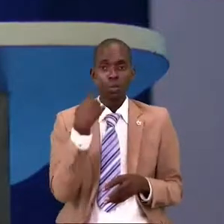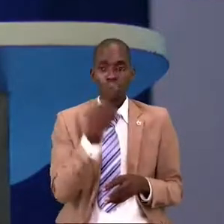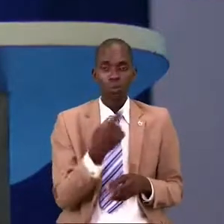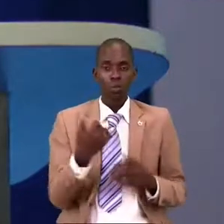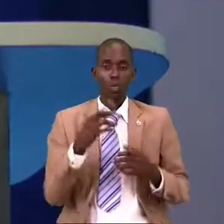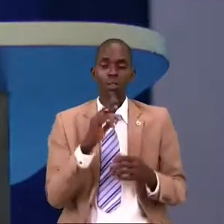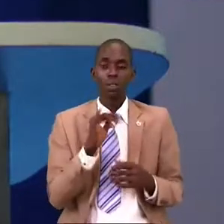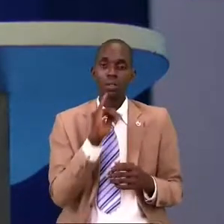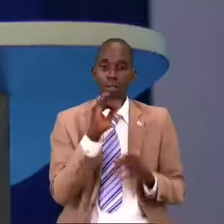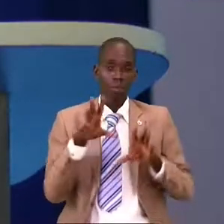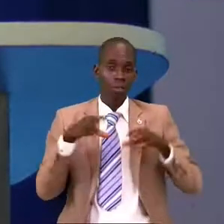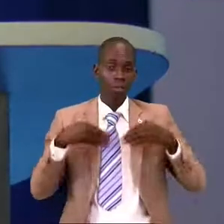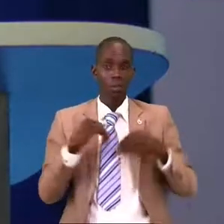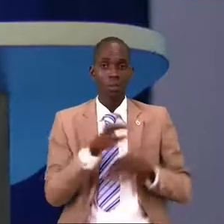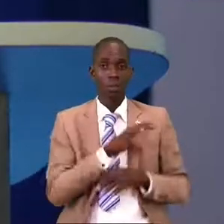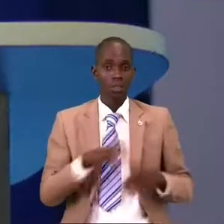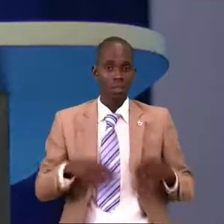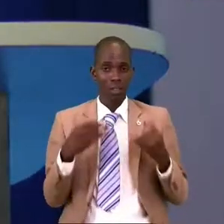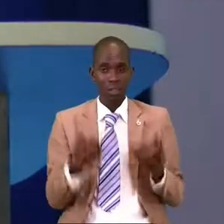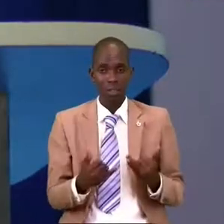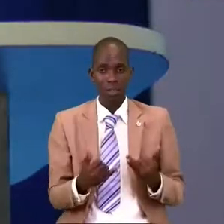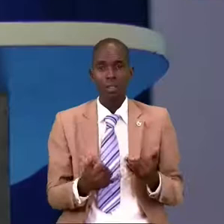occupons-nous rapidement de ceux-là qui ont levé leurs mains.